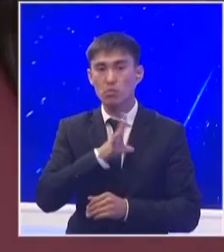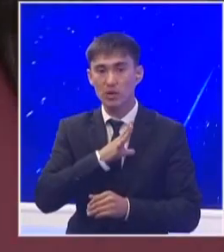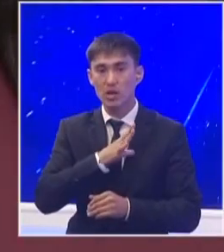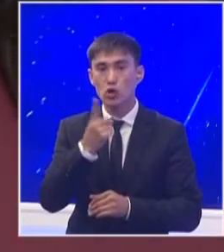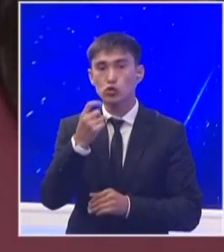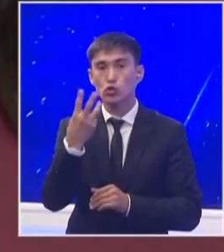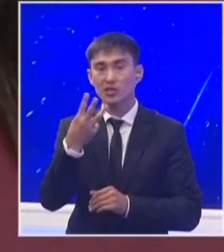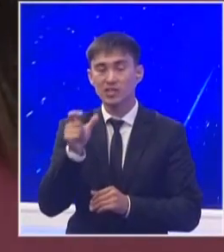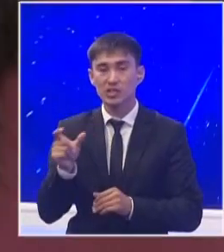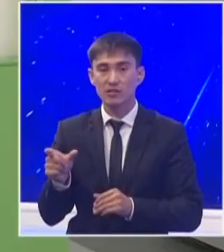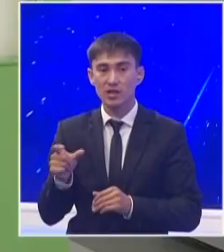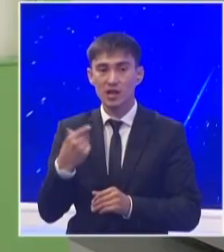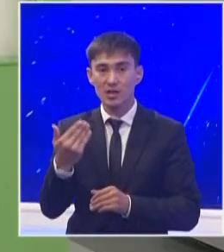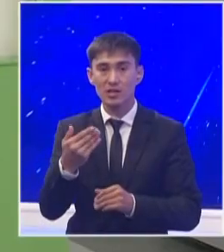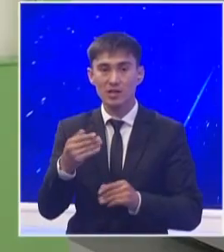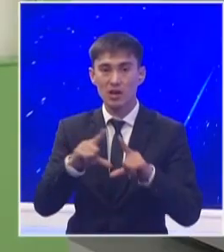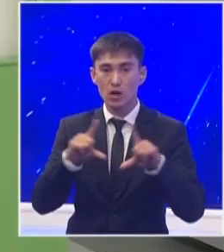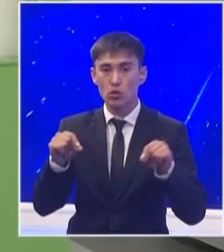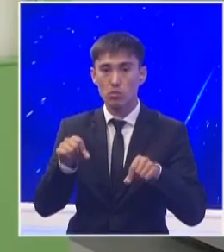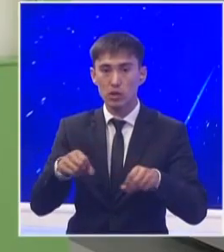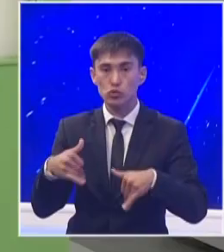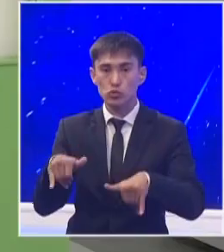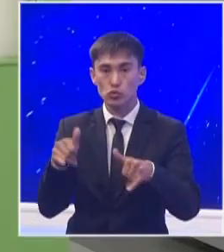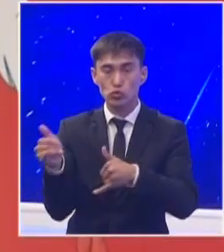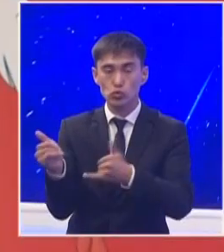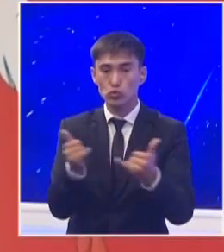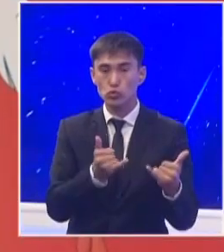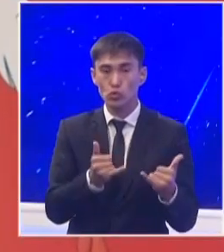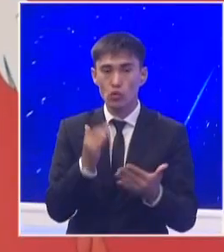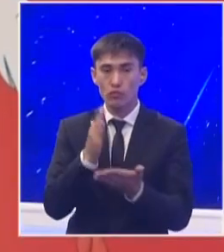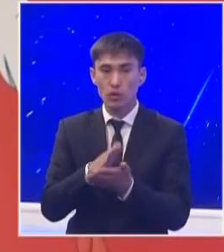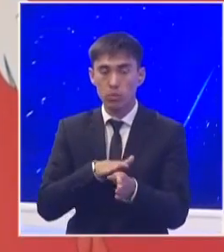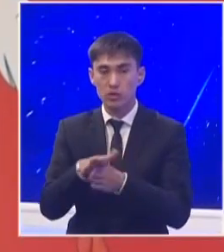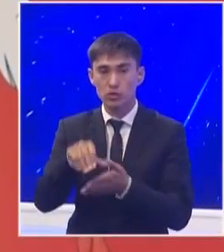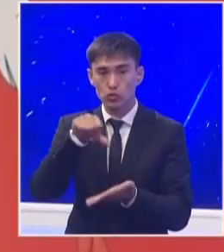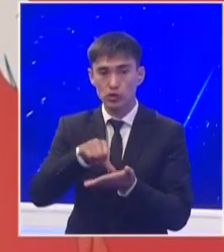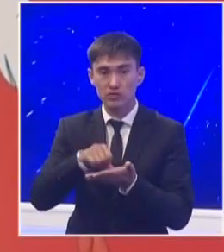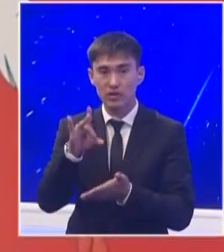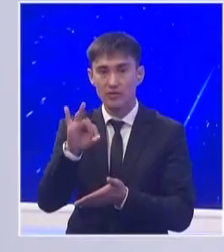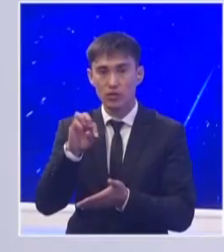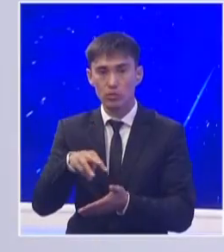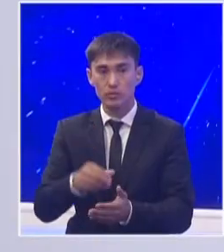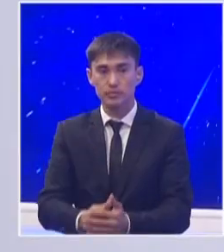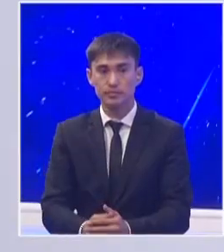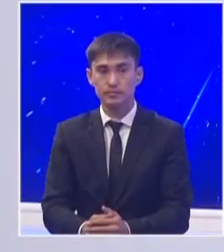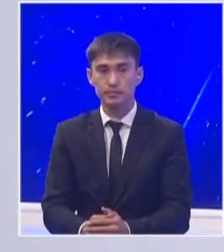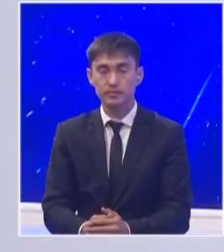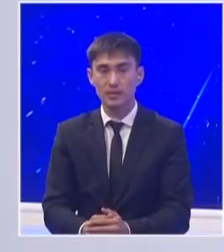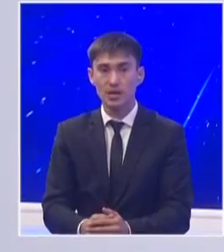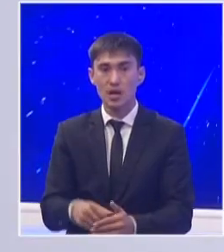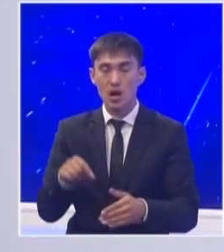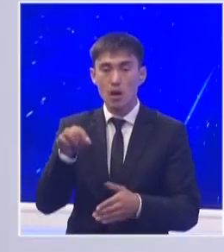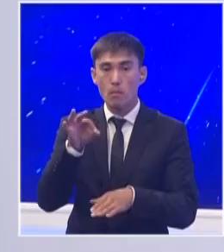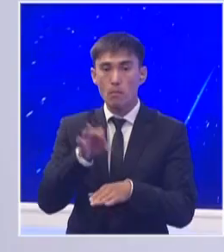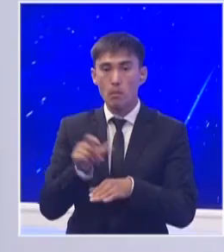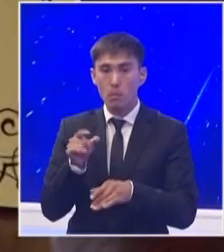находилось 103 пациентки. Для них в стенах роддома были созданы условия для полноценного участия в референдуме. Пациенты, все 103 человека, которые у